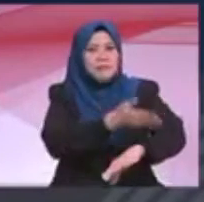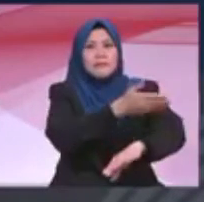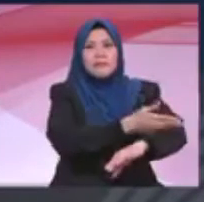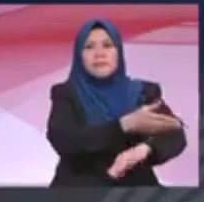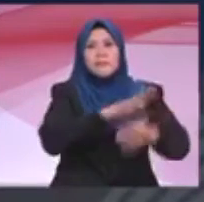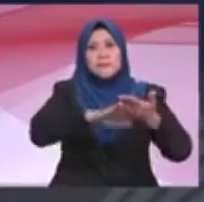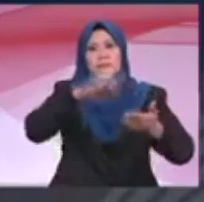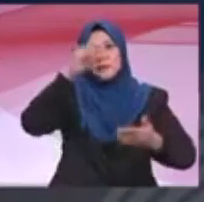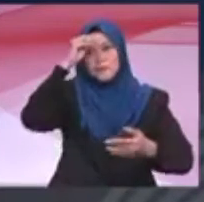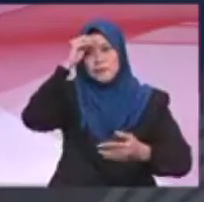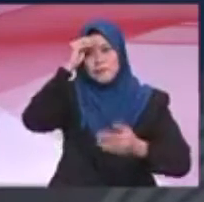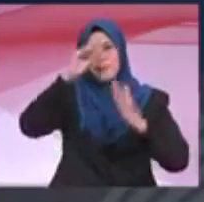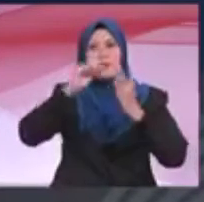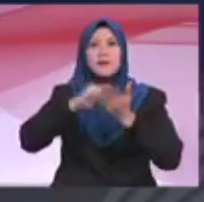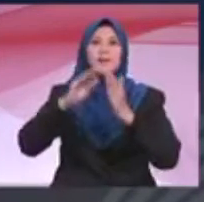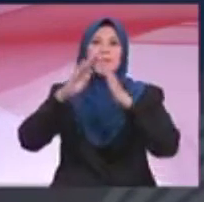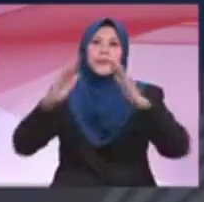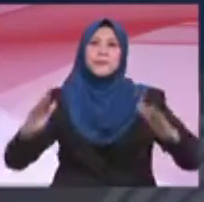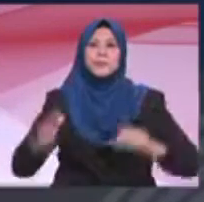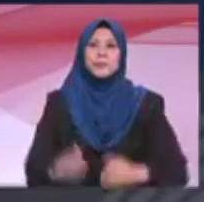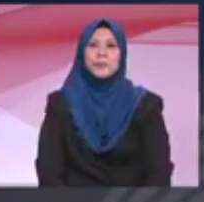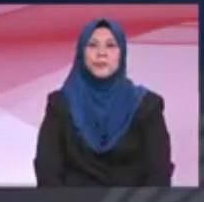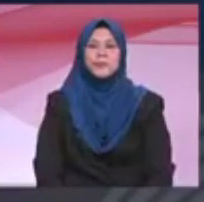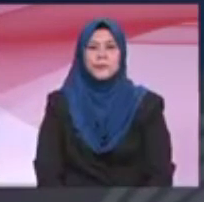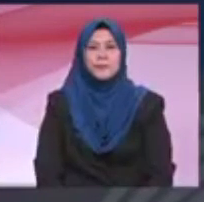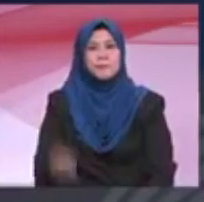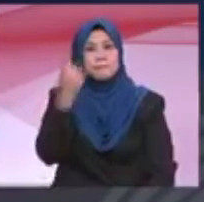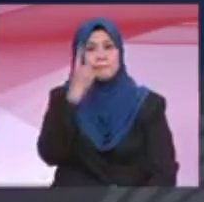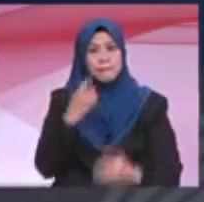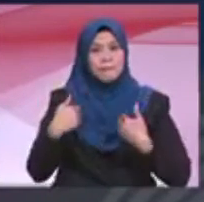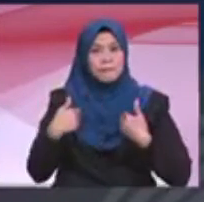dan pembelajaran di rumah ini. Ada lagi soalan?